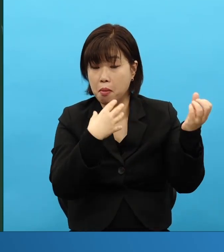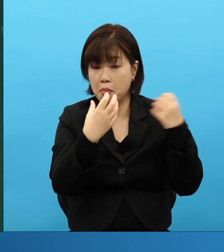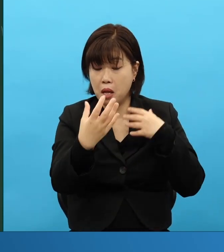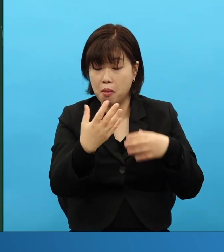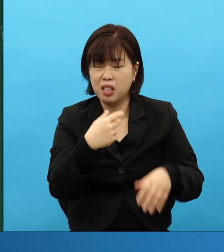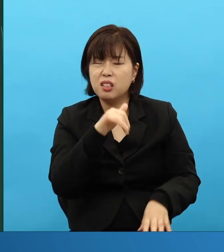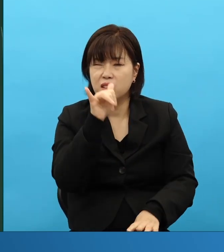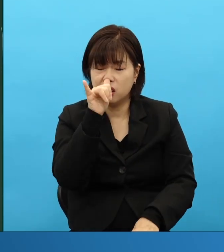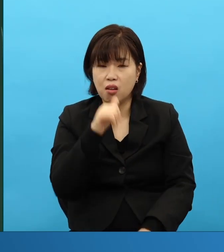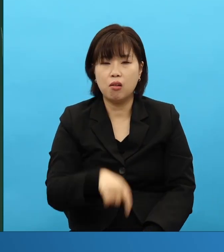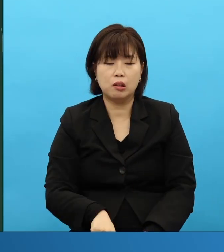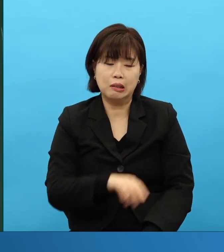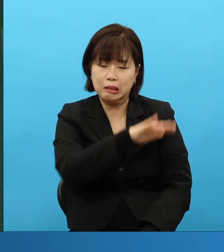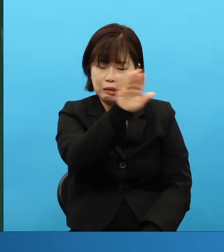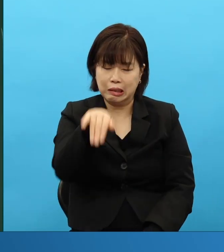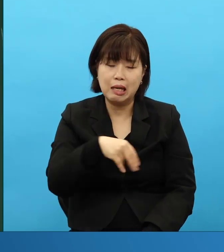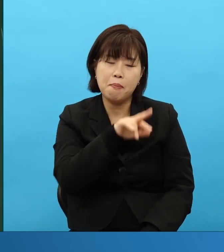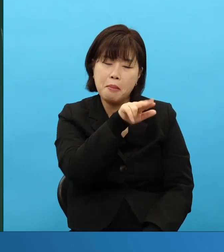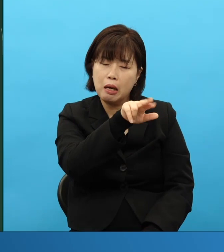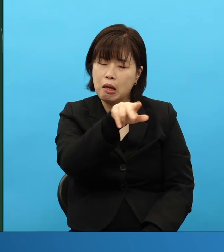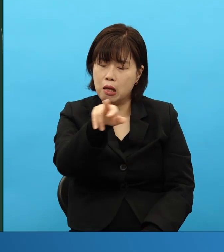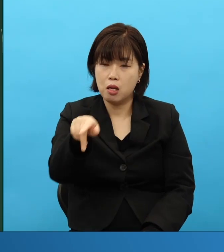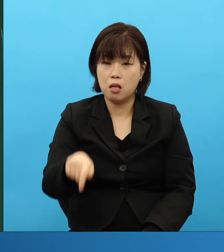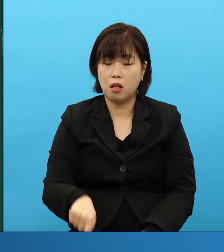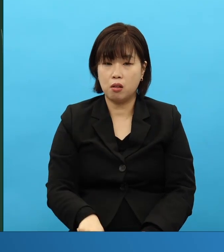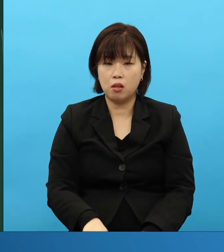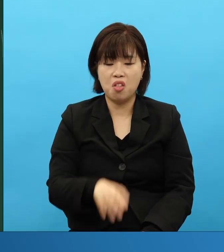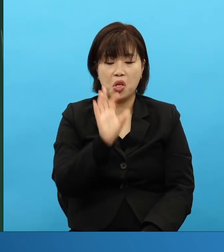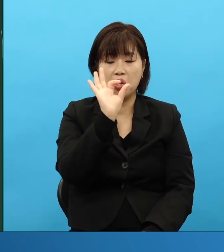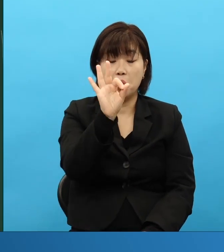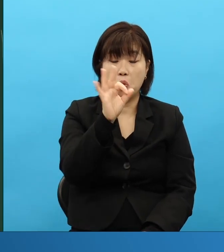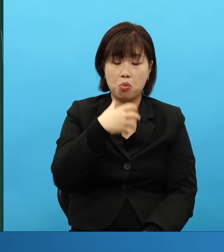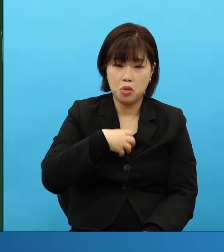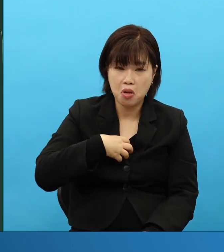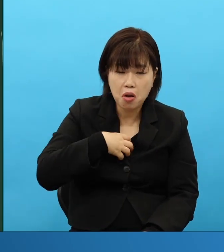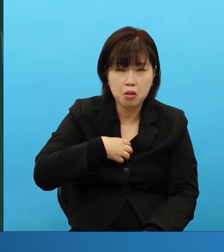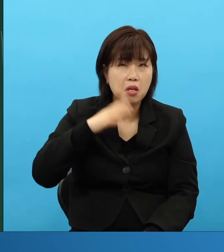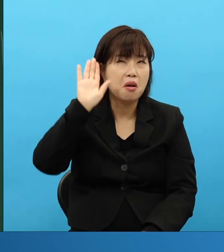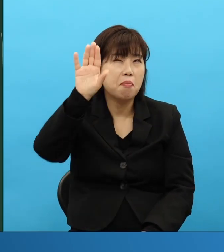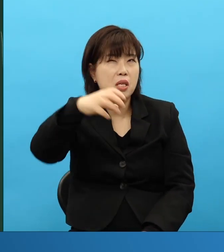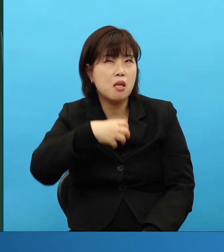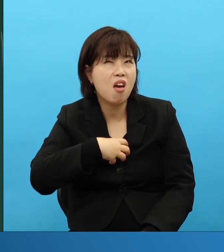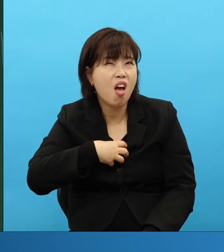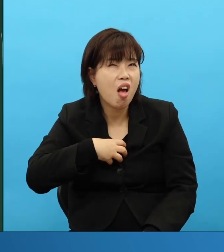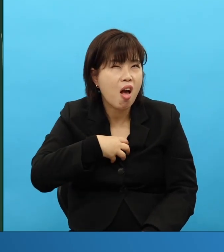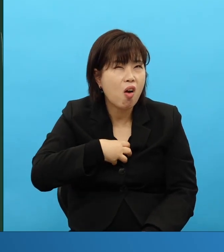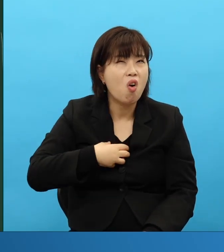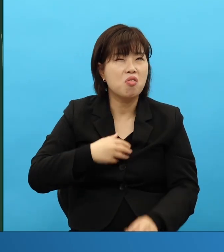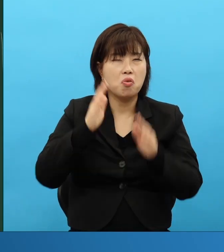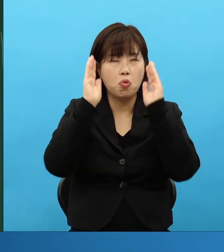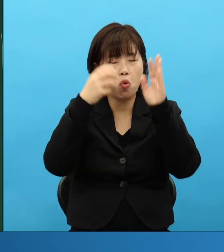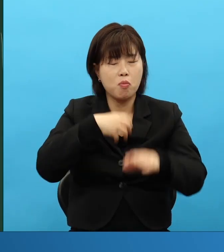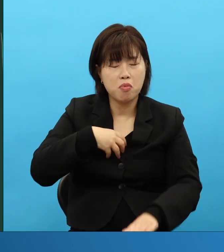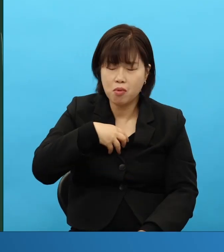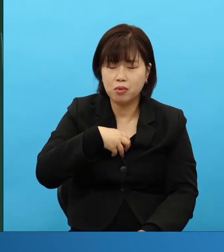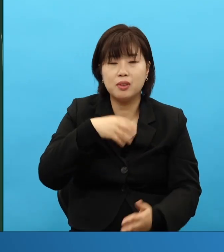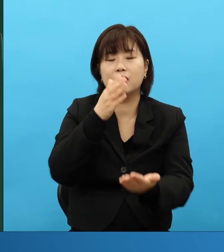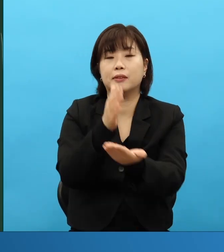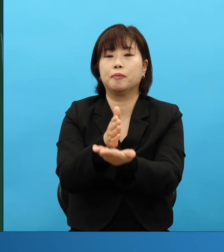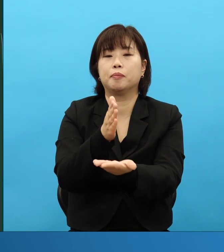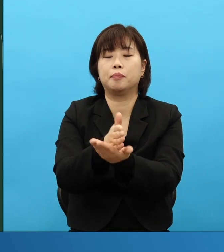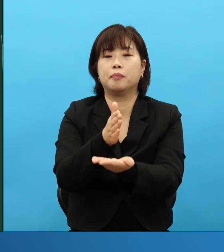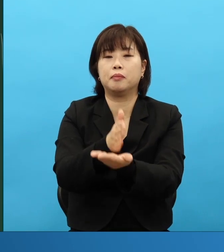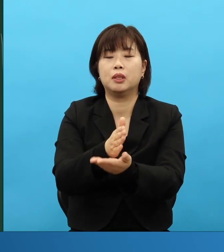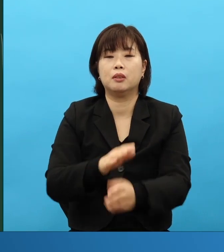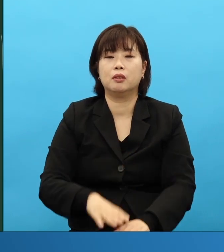걱정, 학업 걱정, 미래 걱정하지 마세요. Don't worry about money, your studies, or the future. 특히 이제 속도가 우리 때보다